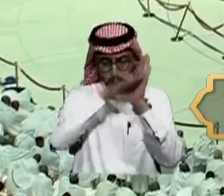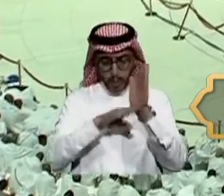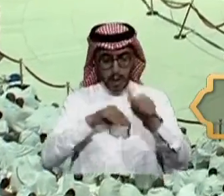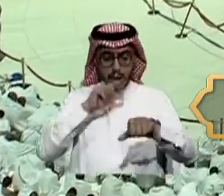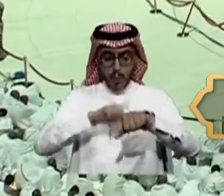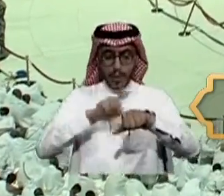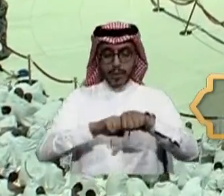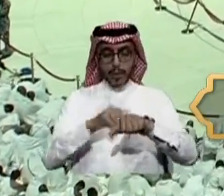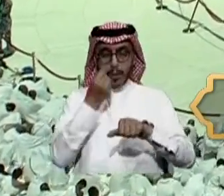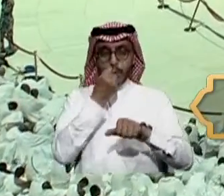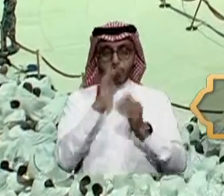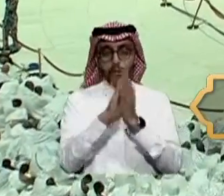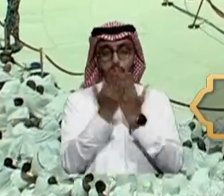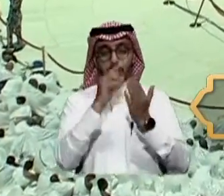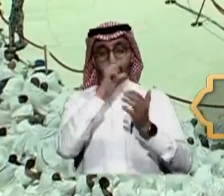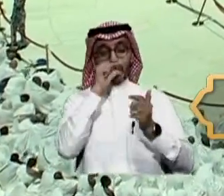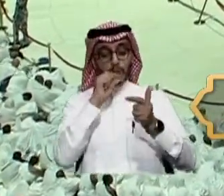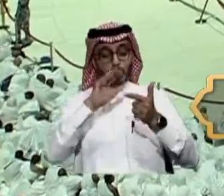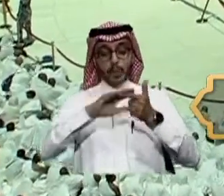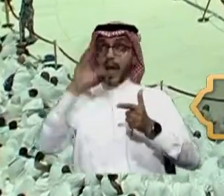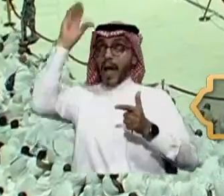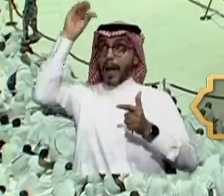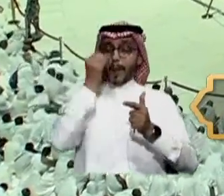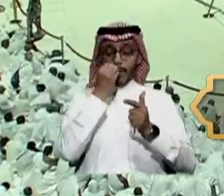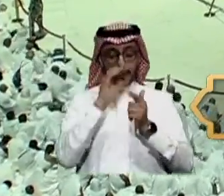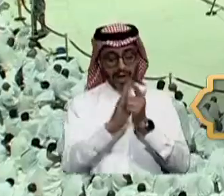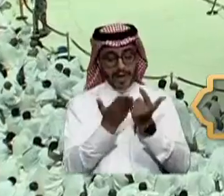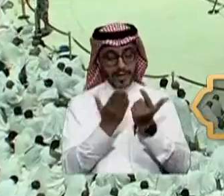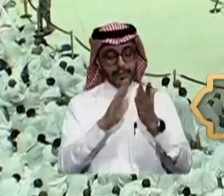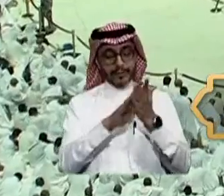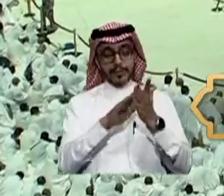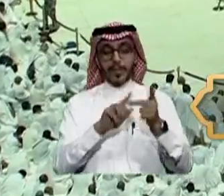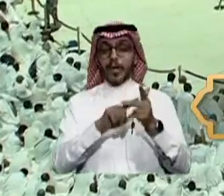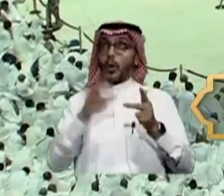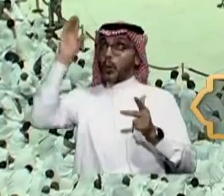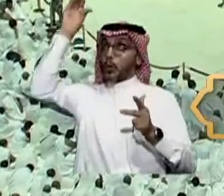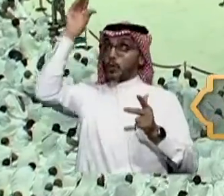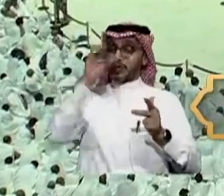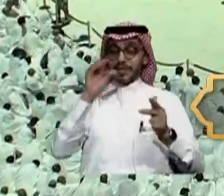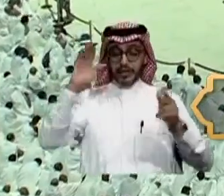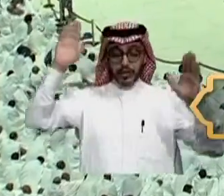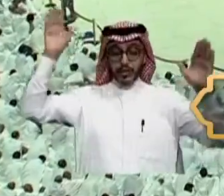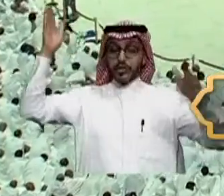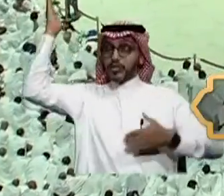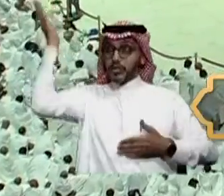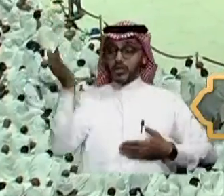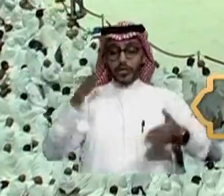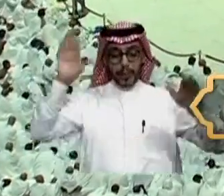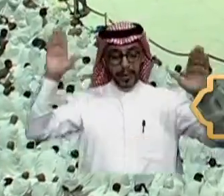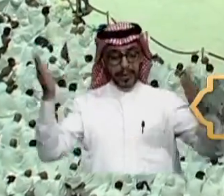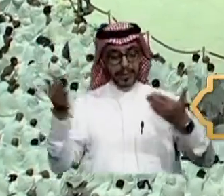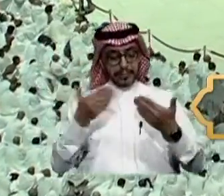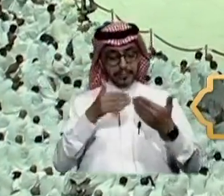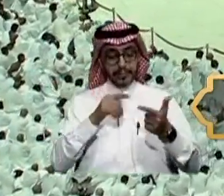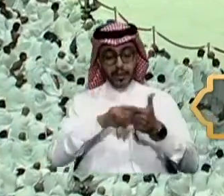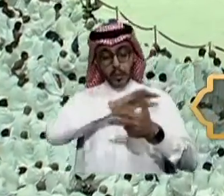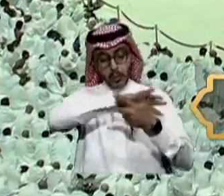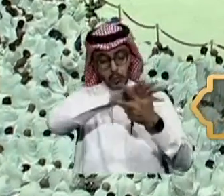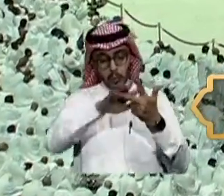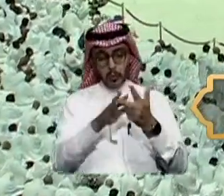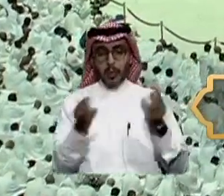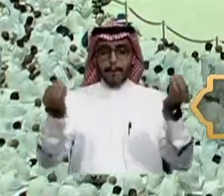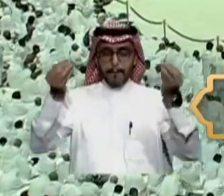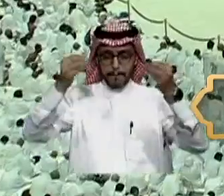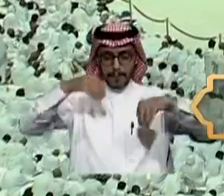فبمجرد والمنزل به وهو القران والنازل وهو جبريل والمذاكره حصل